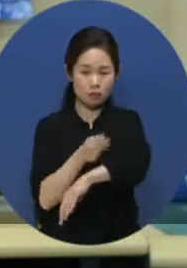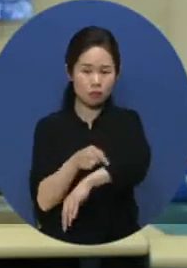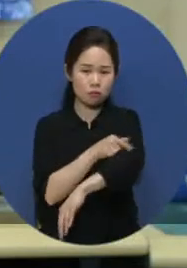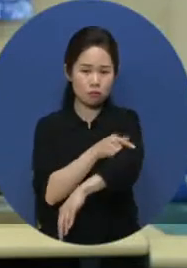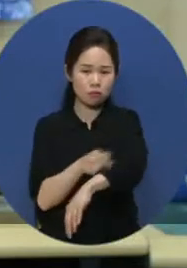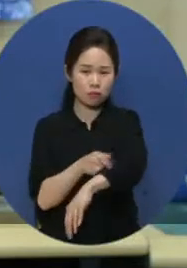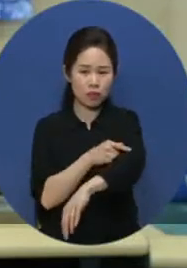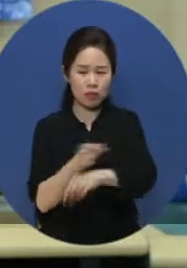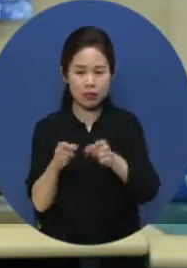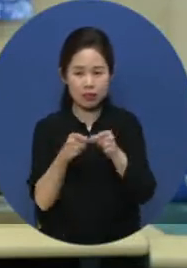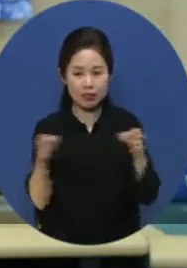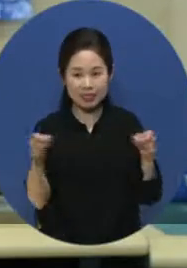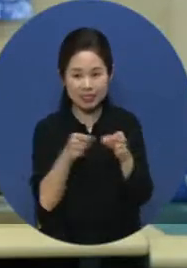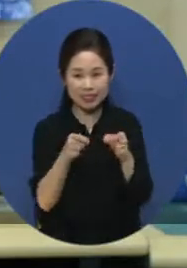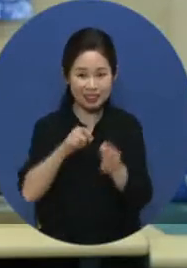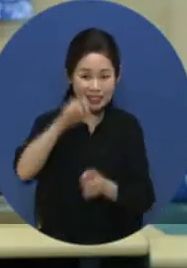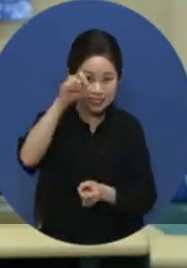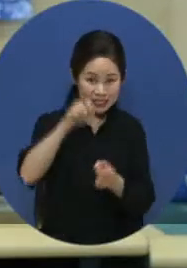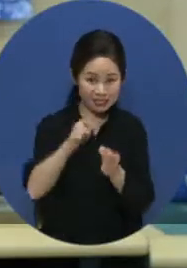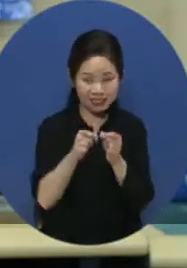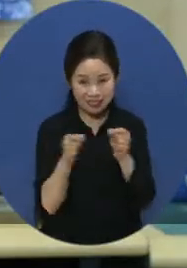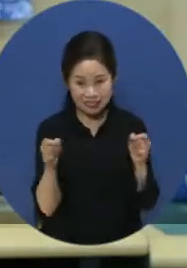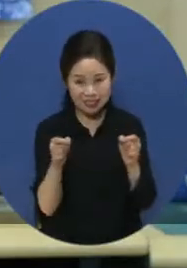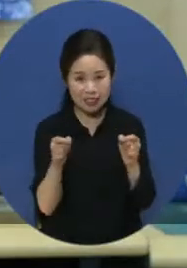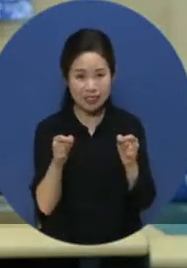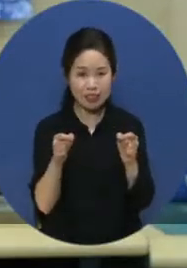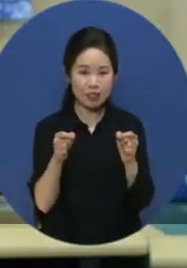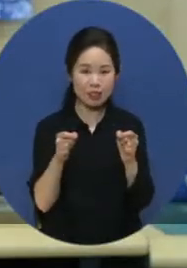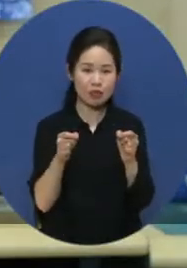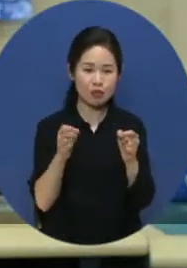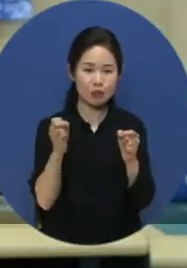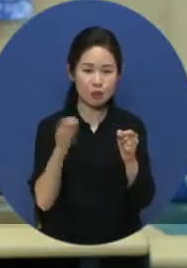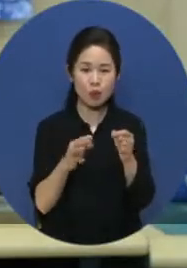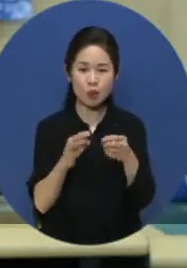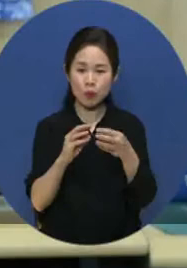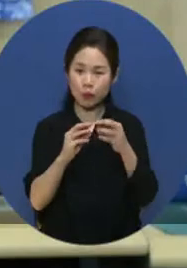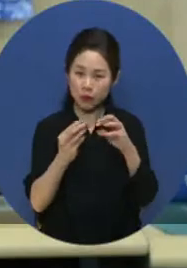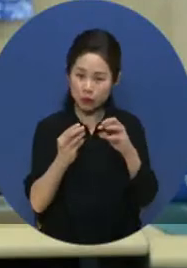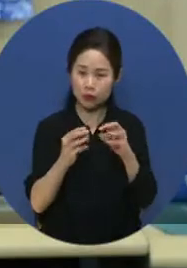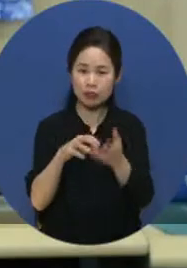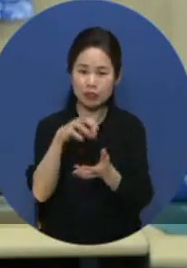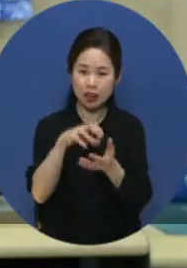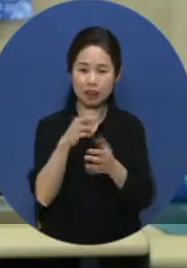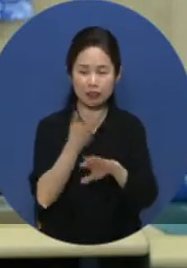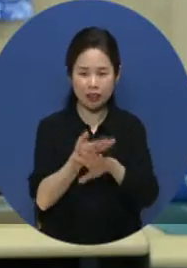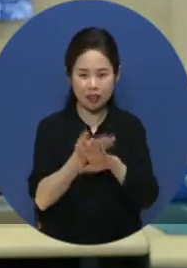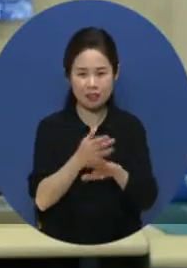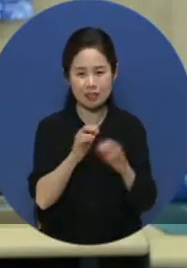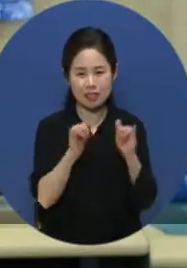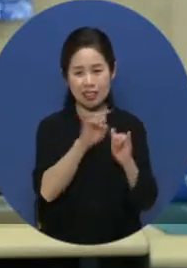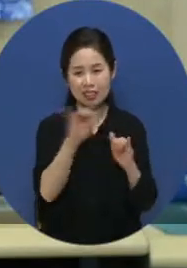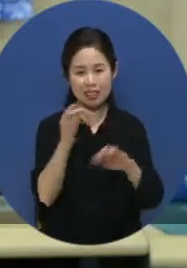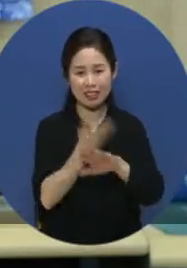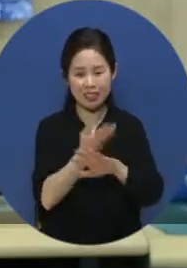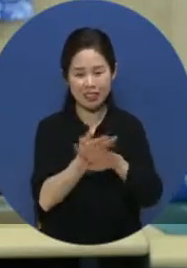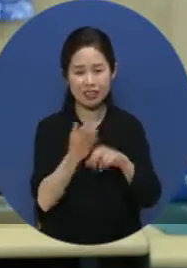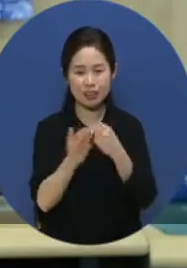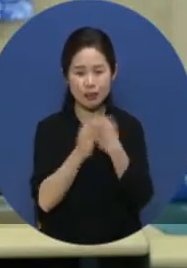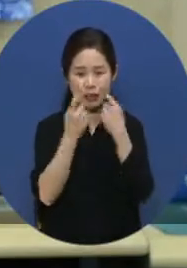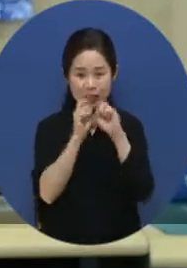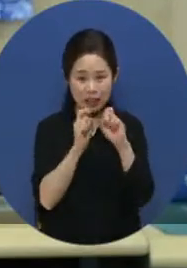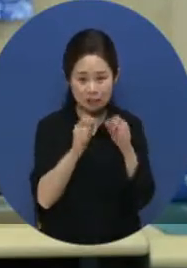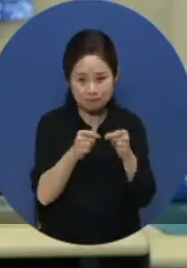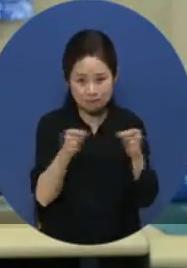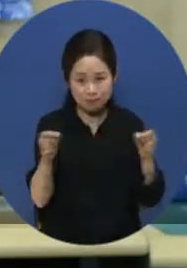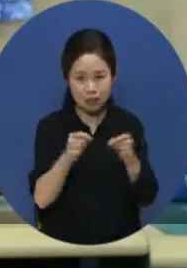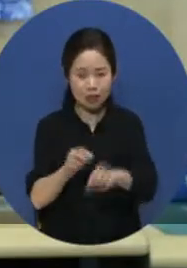크기가 다르고 뼈 위치가 다르고 절단부 길이가 다르고 살의 양도 다르고. 그래서 저희가 제일 먼저 하는 거는 이 팔을